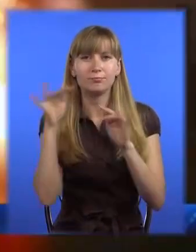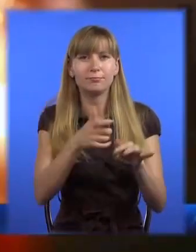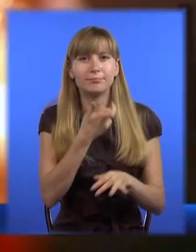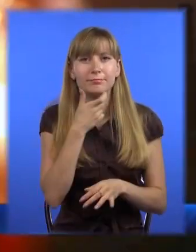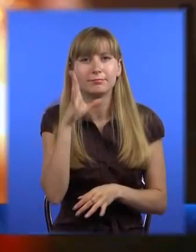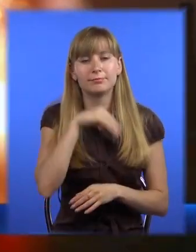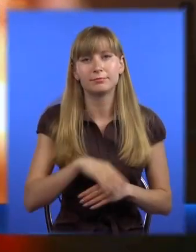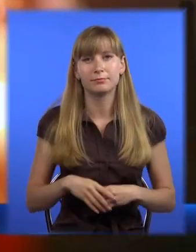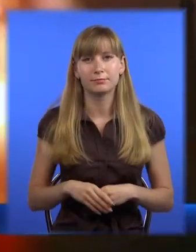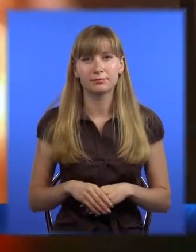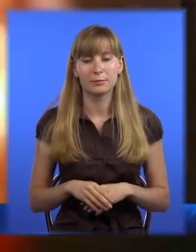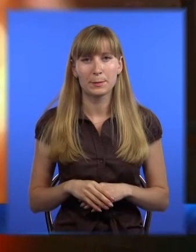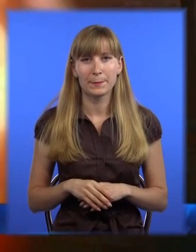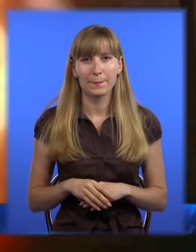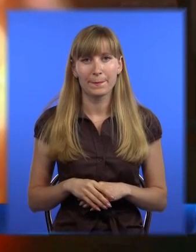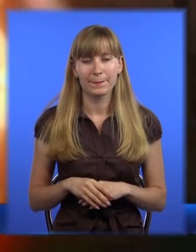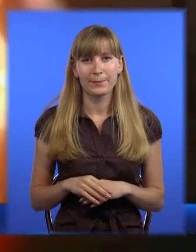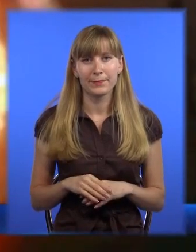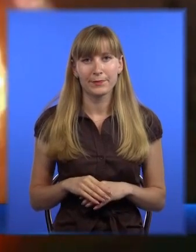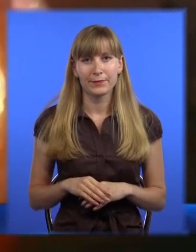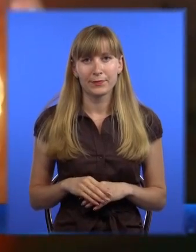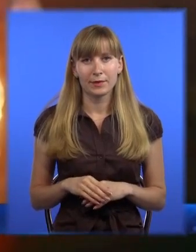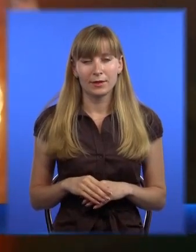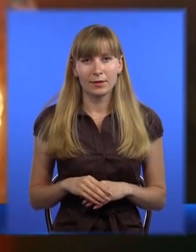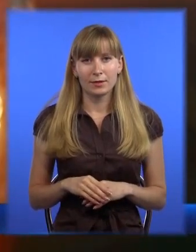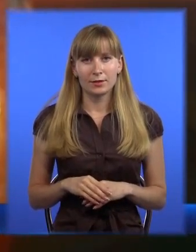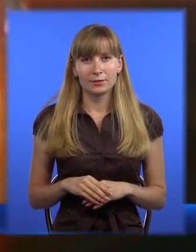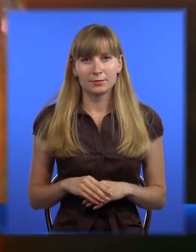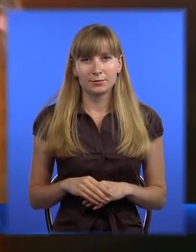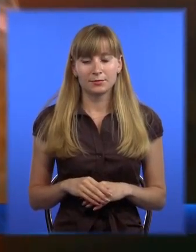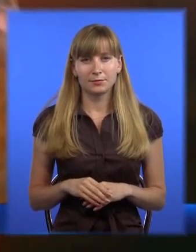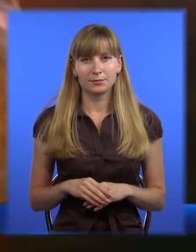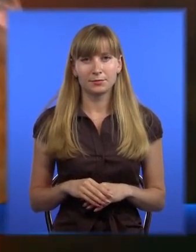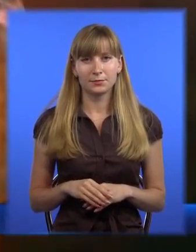атмосферне. Микита Солоїд, Віталій Кваша, Перший міський.